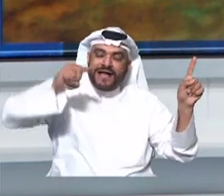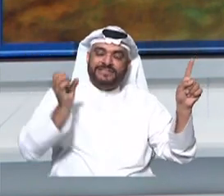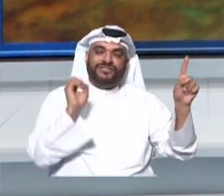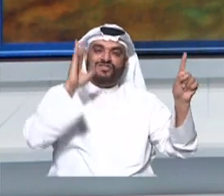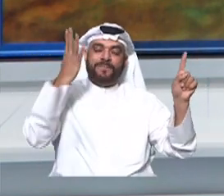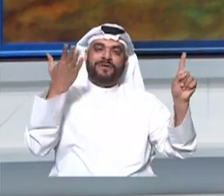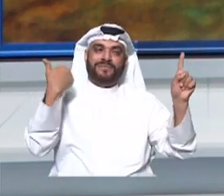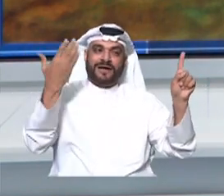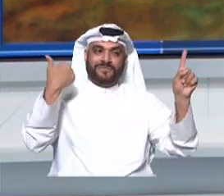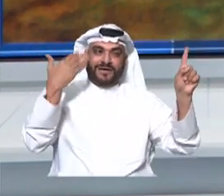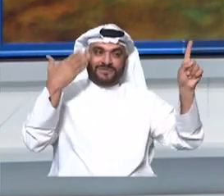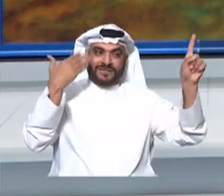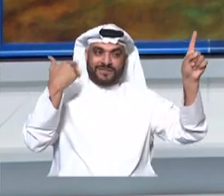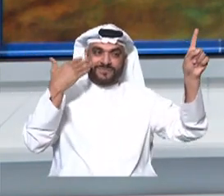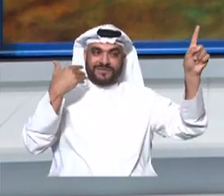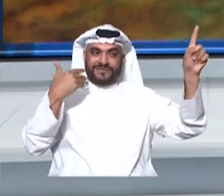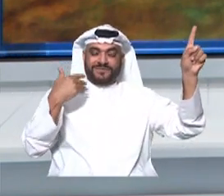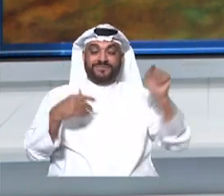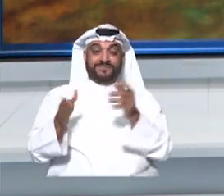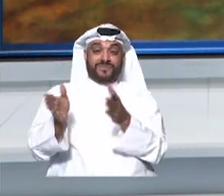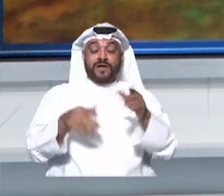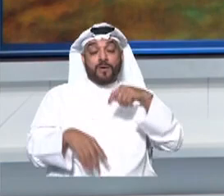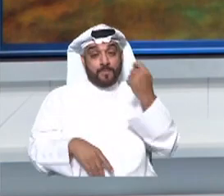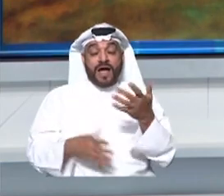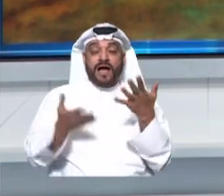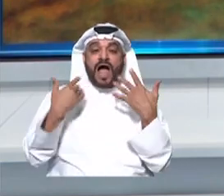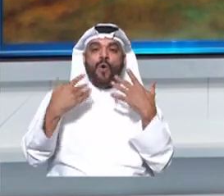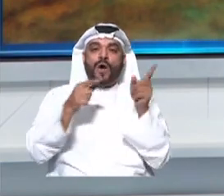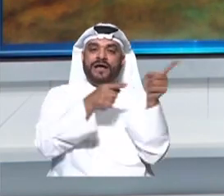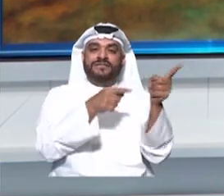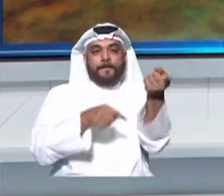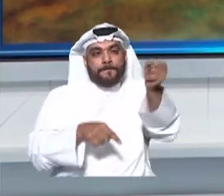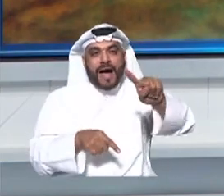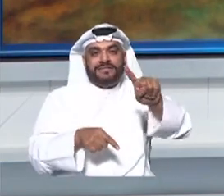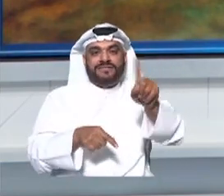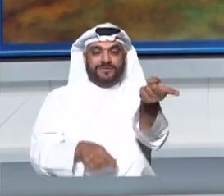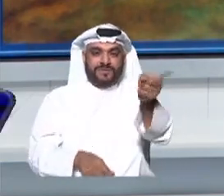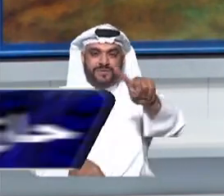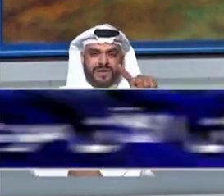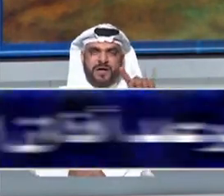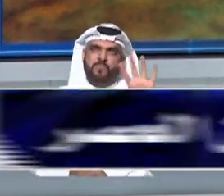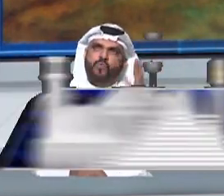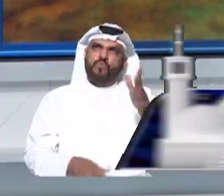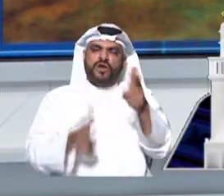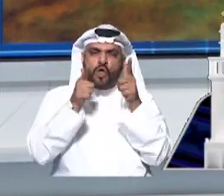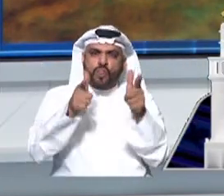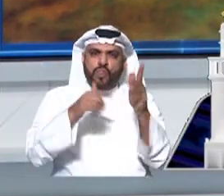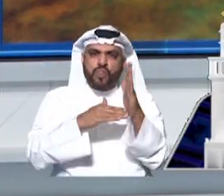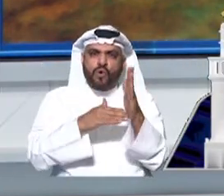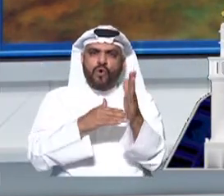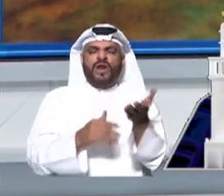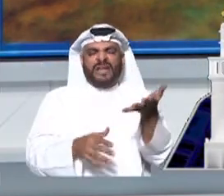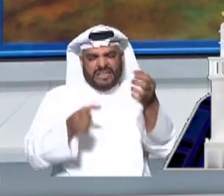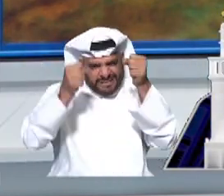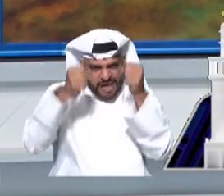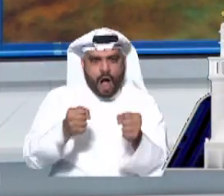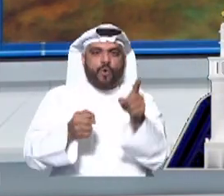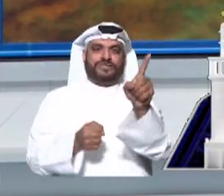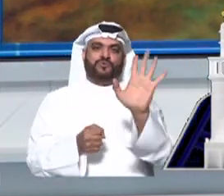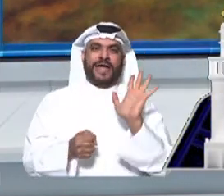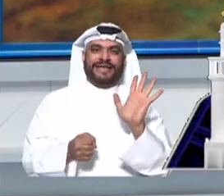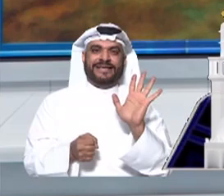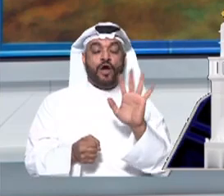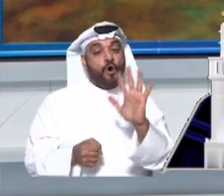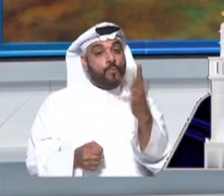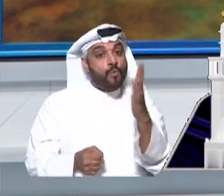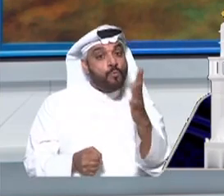إلى 30 كيلو متر في الساعة، قد تنشط على فترات خاصة في منتصف النهار إلى ساعات النهار الأخيرة، متوقع